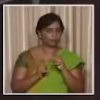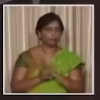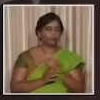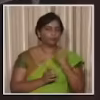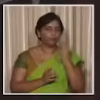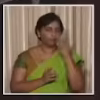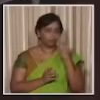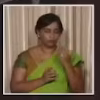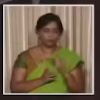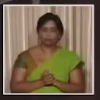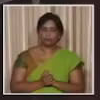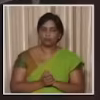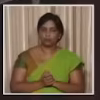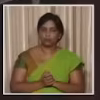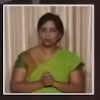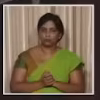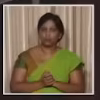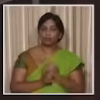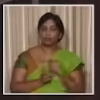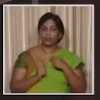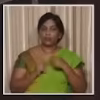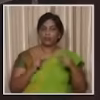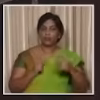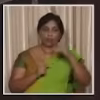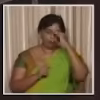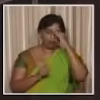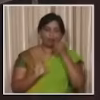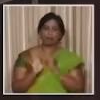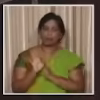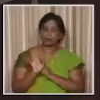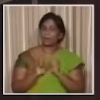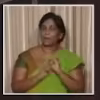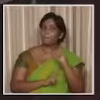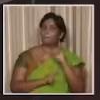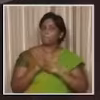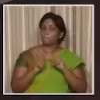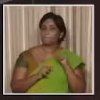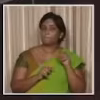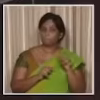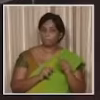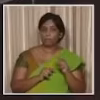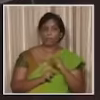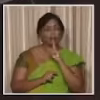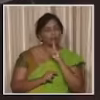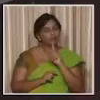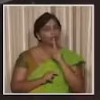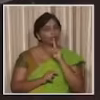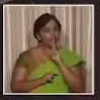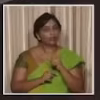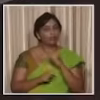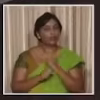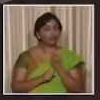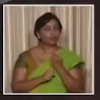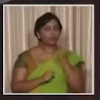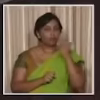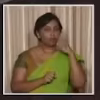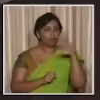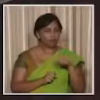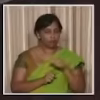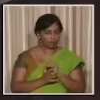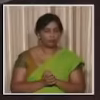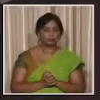dakka ape vipakshanayaka tuma hama welama me parlimentuwe katha karanawa rajya mudal avabhavithawan